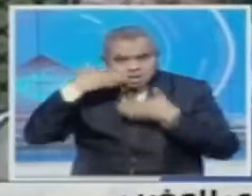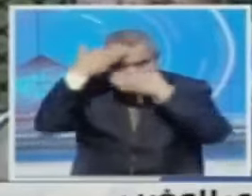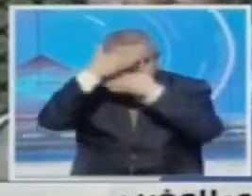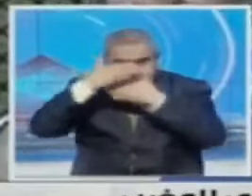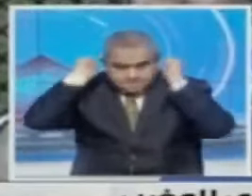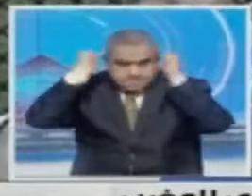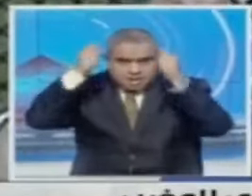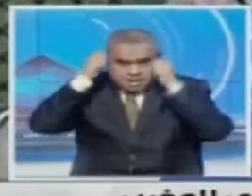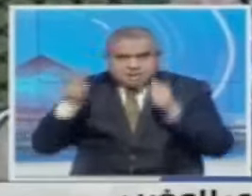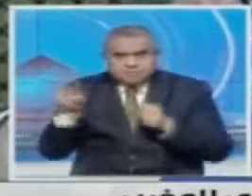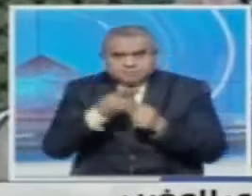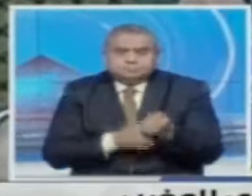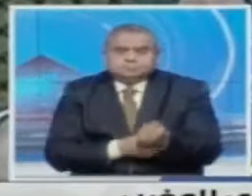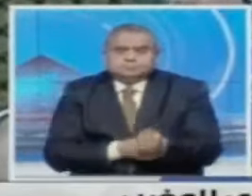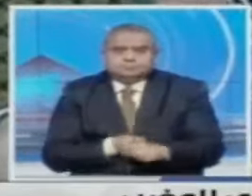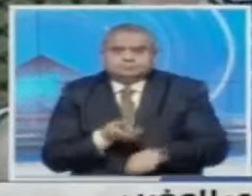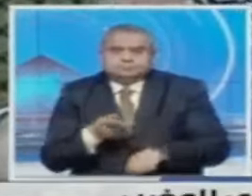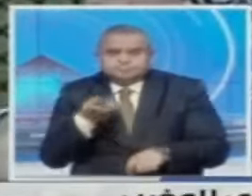والمغرب